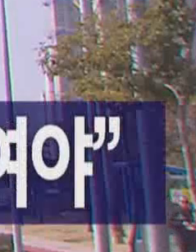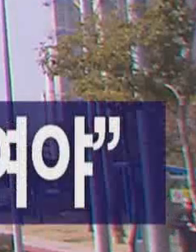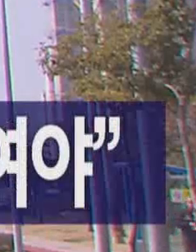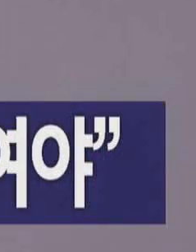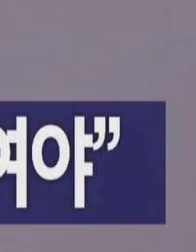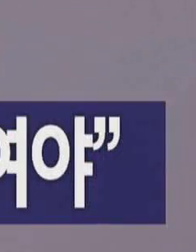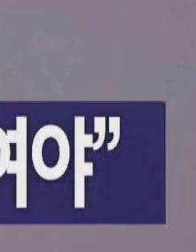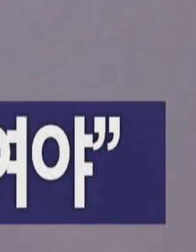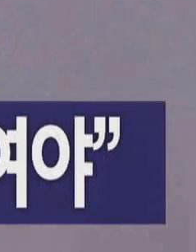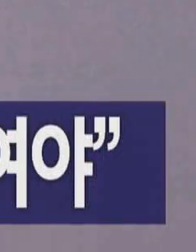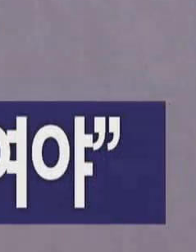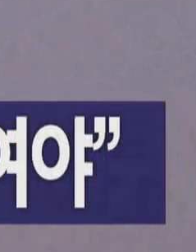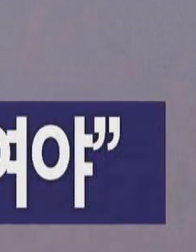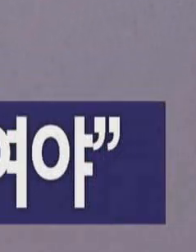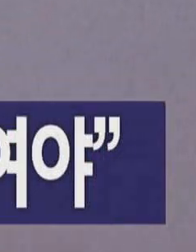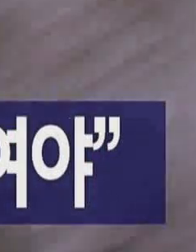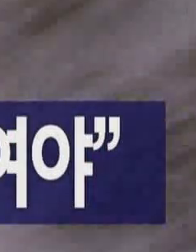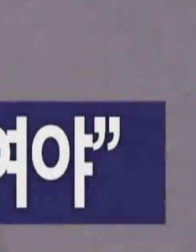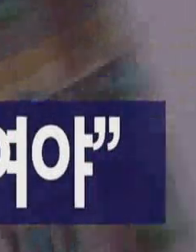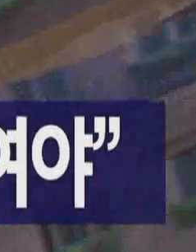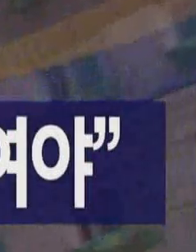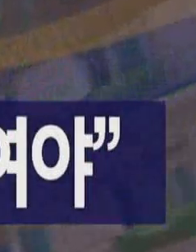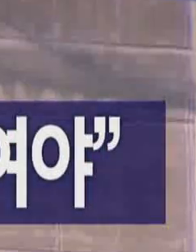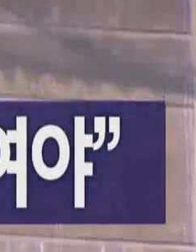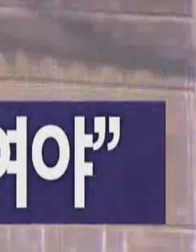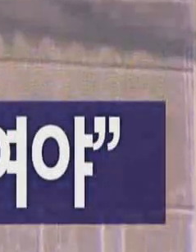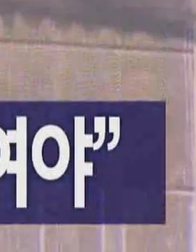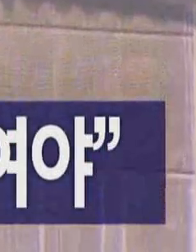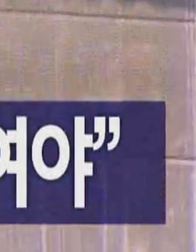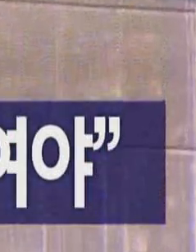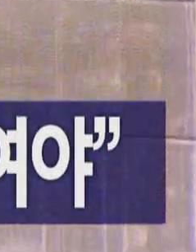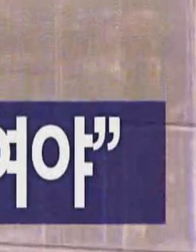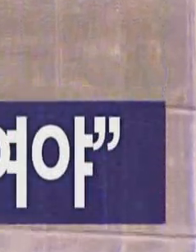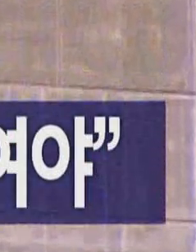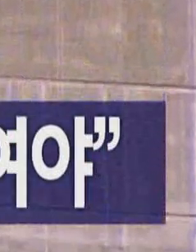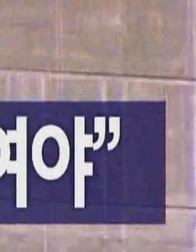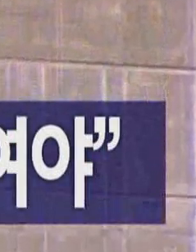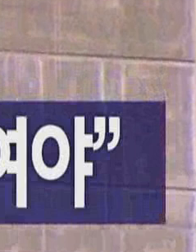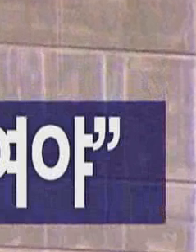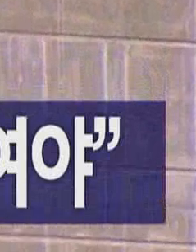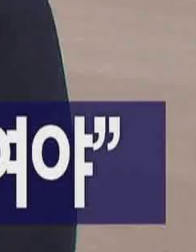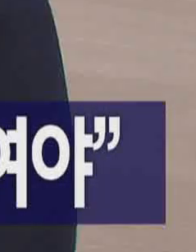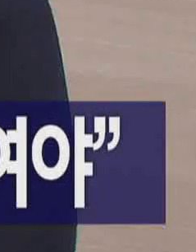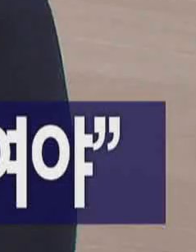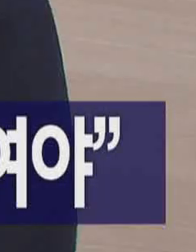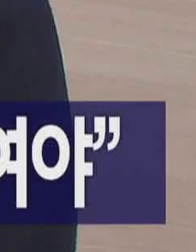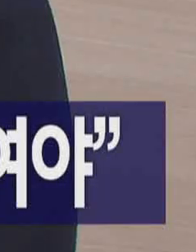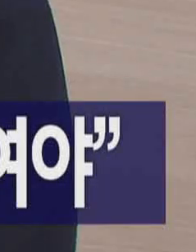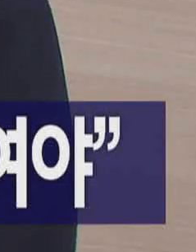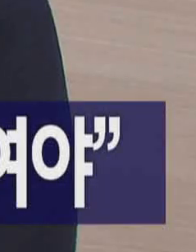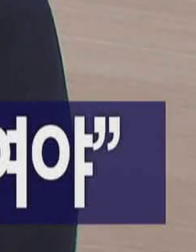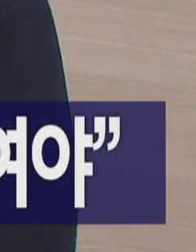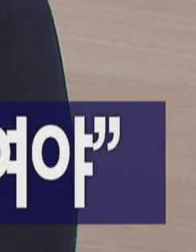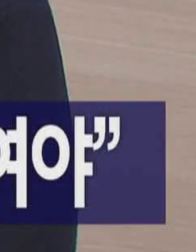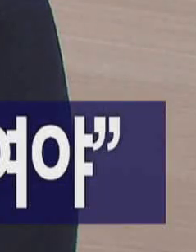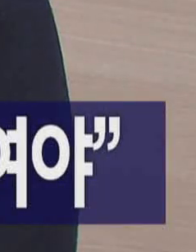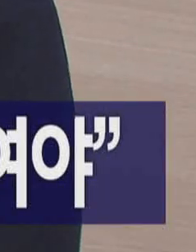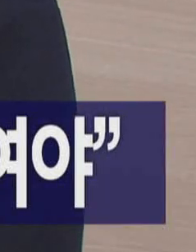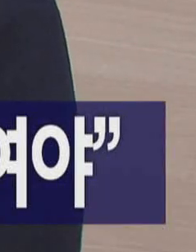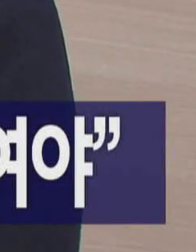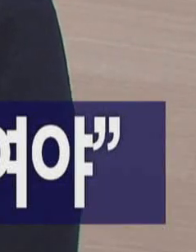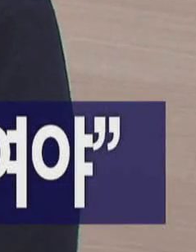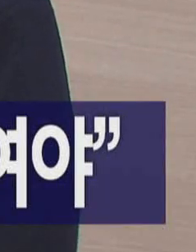분양권 거래, 다운 계약 등 불법적이고 불투명한 부동산 거래 관행이 끊이지 않고 있습니다. 분양권을 거래하는 의심되는 사례가